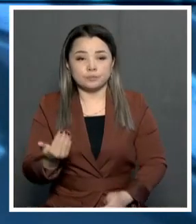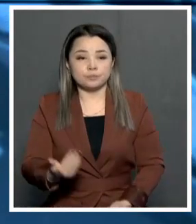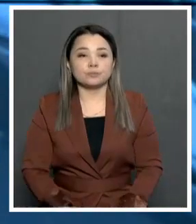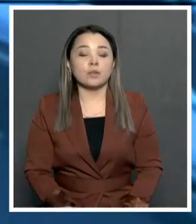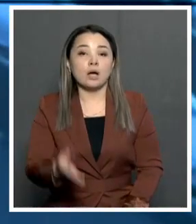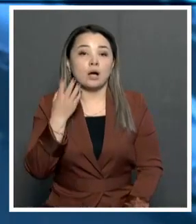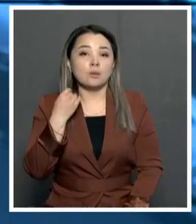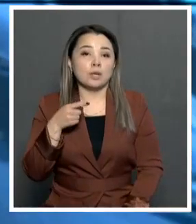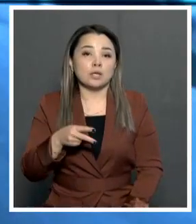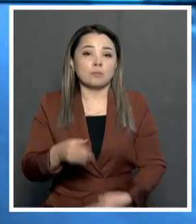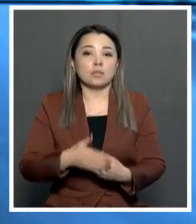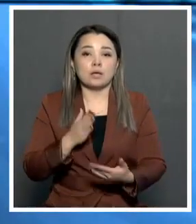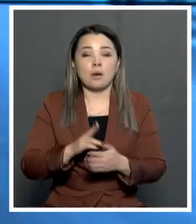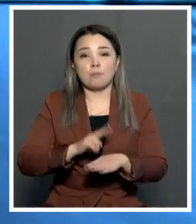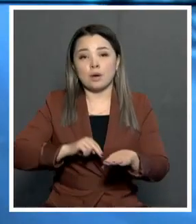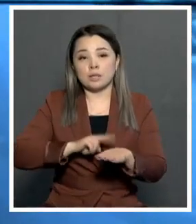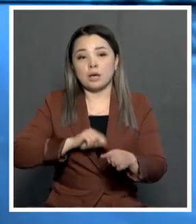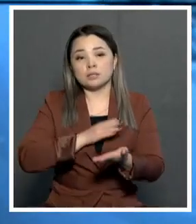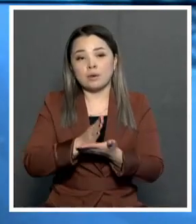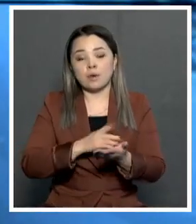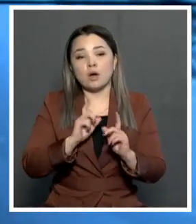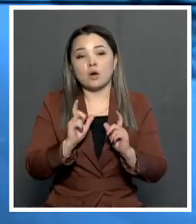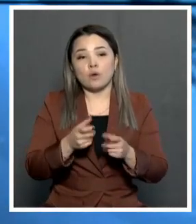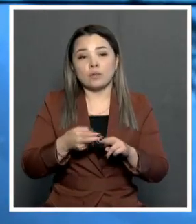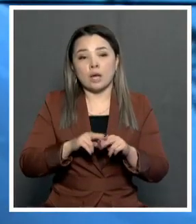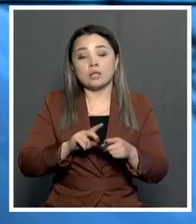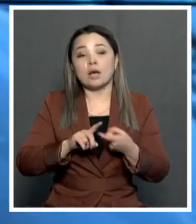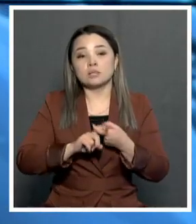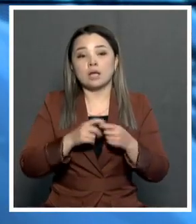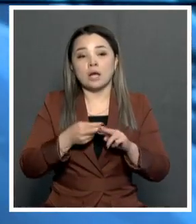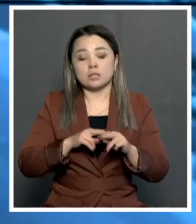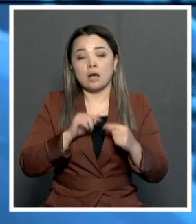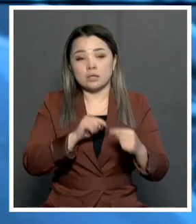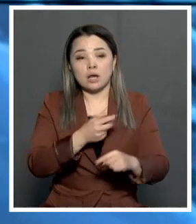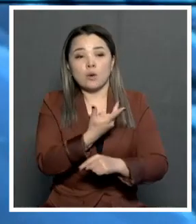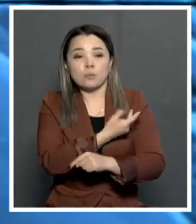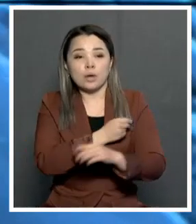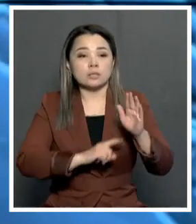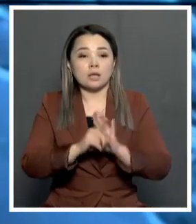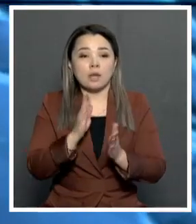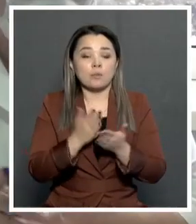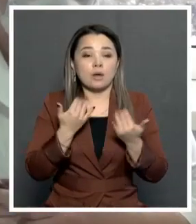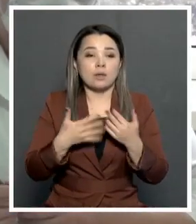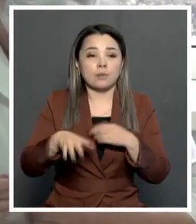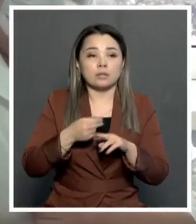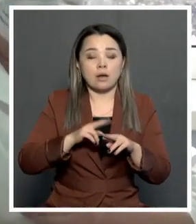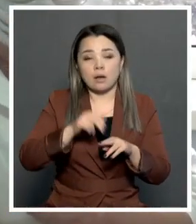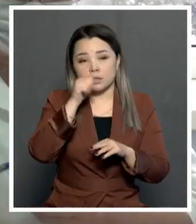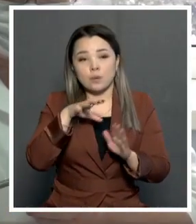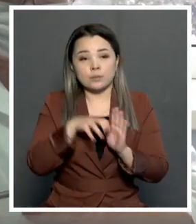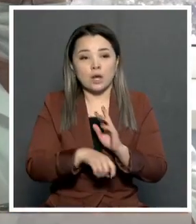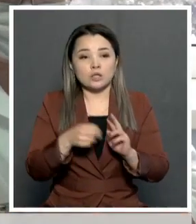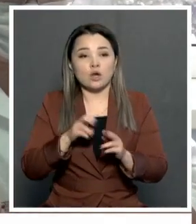Алматыда 2000-нан астам полиция қызметкеріне ковидке қарсы екпе салынды, вакцинациялау 10 наурызда басталған. Екпе салу ай соңына дейін